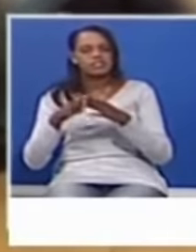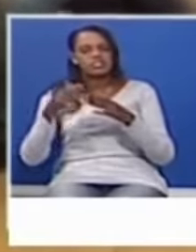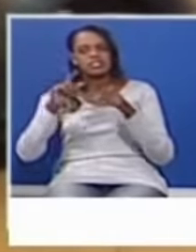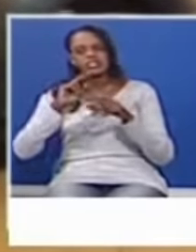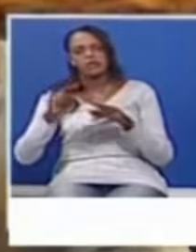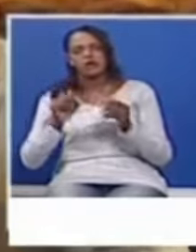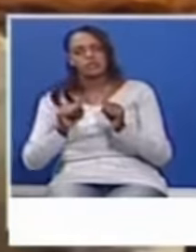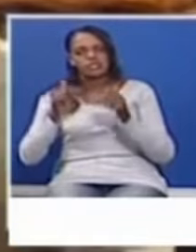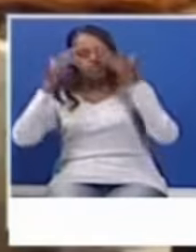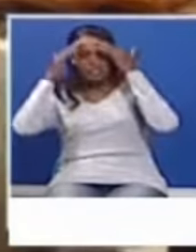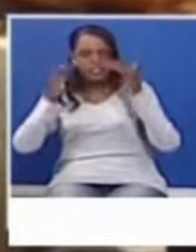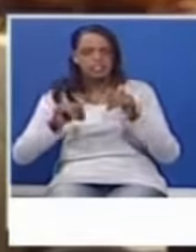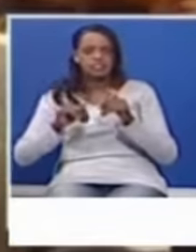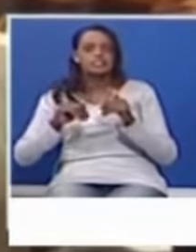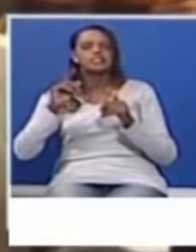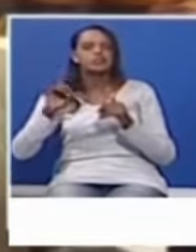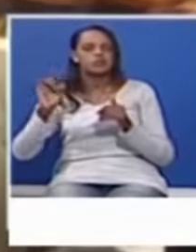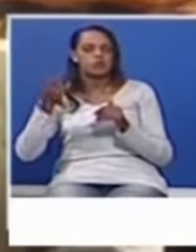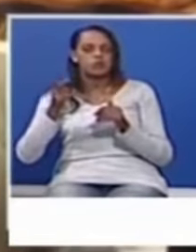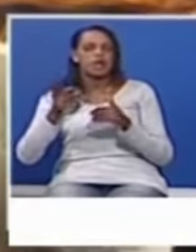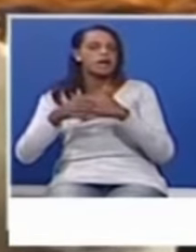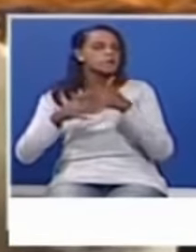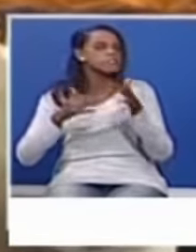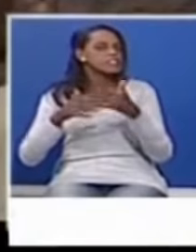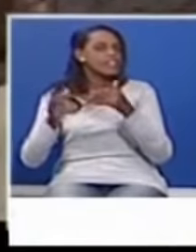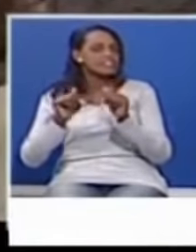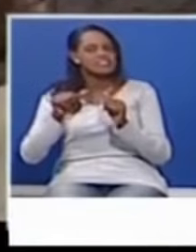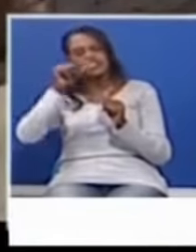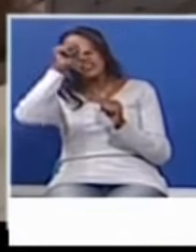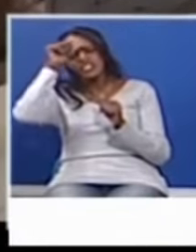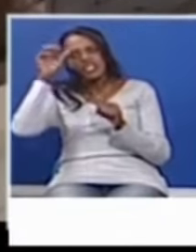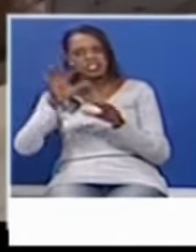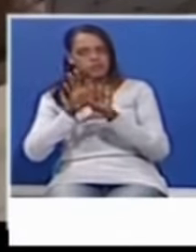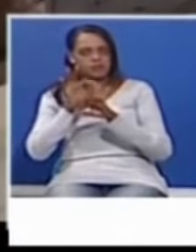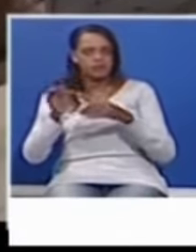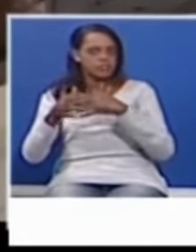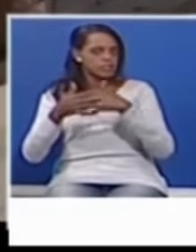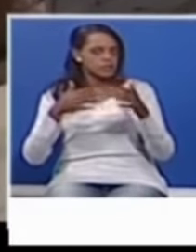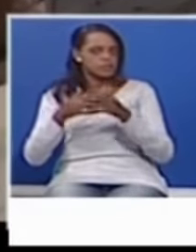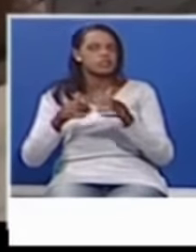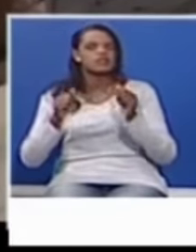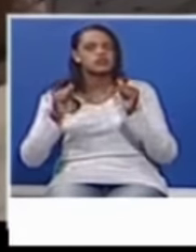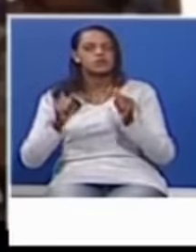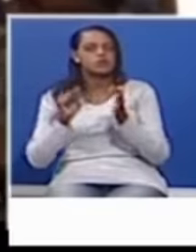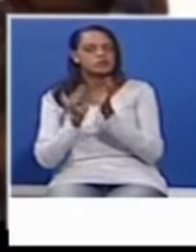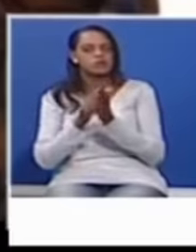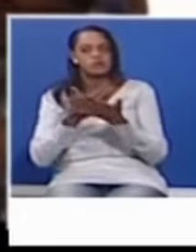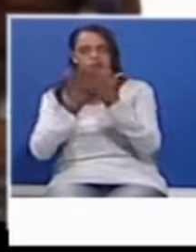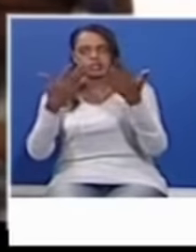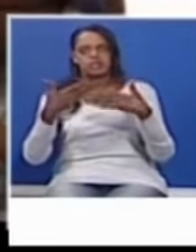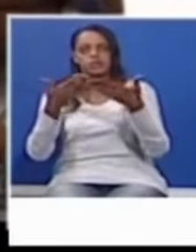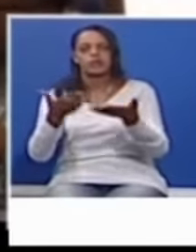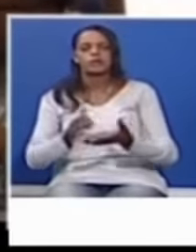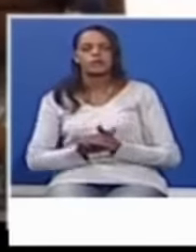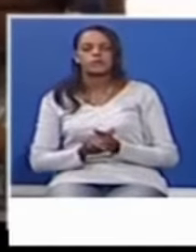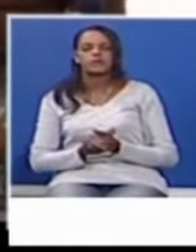ፀጋታቱን ቱሪዝማዊ ፀጋታት እቲ ዞባ ኣብ መስርሕ ዘጋጥሙ ፀገማትን ንምፍትሖም ክግበር ዝግብኦ ንጥፈታትን ዝምልከት መብርሂ ብኽኢላታት